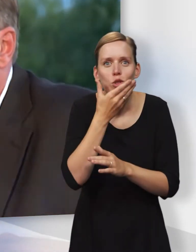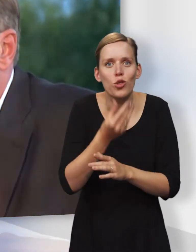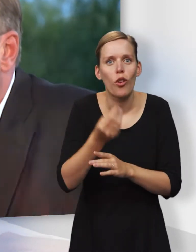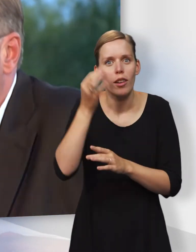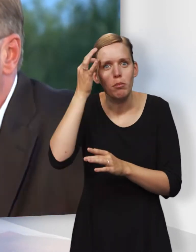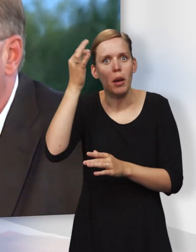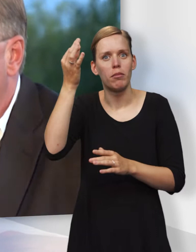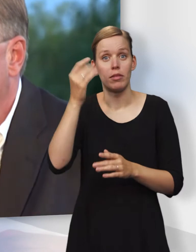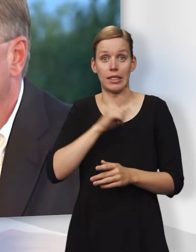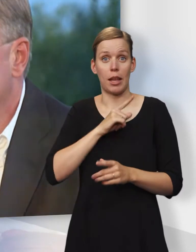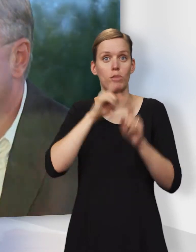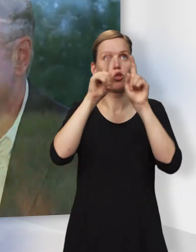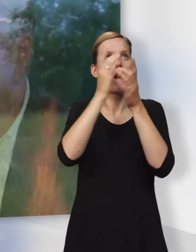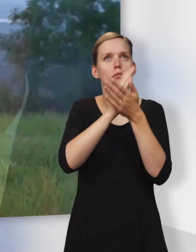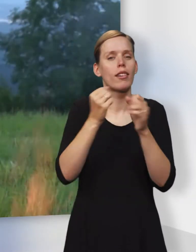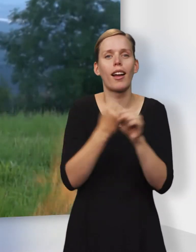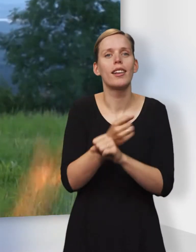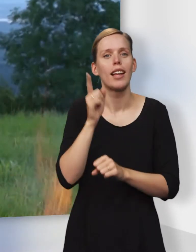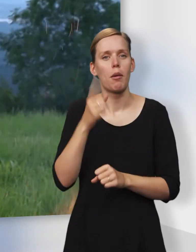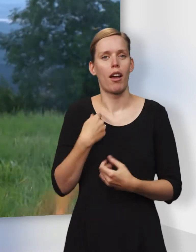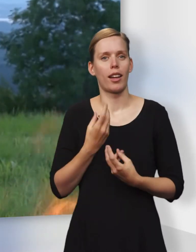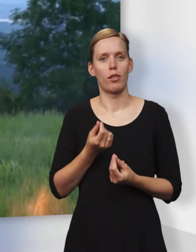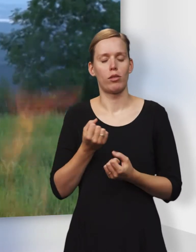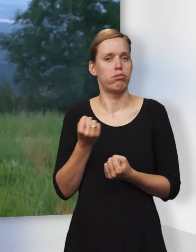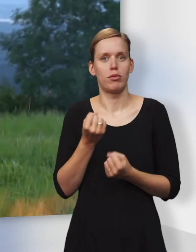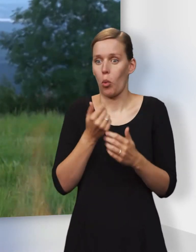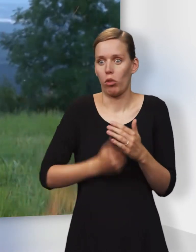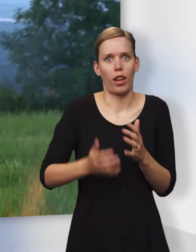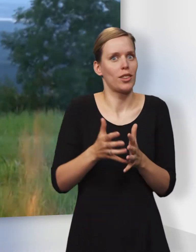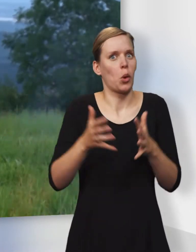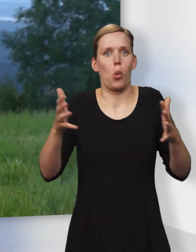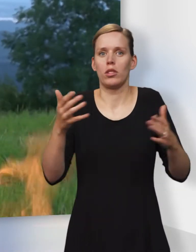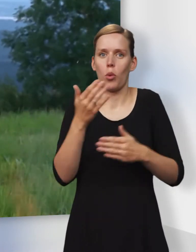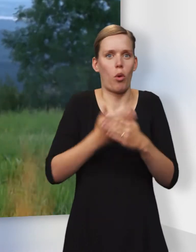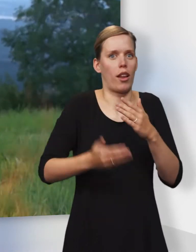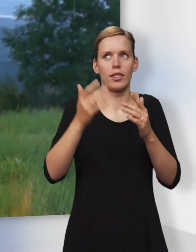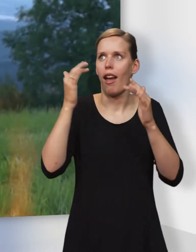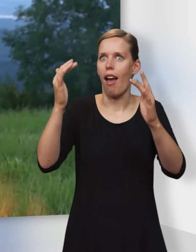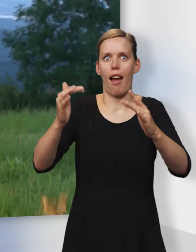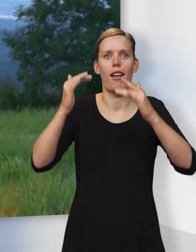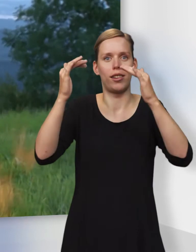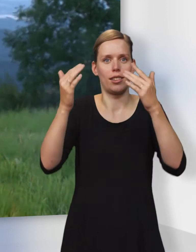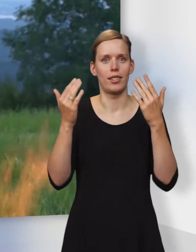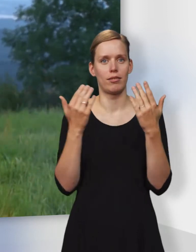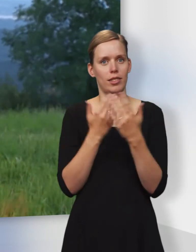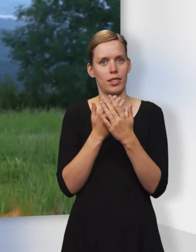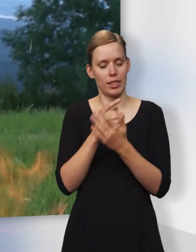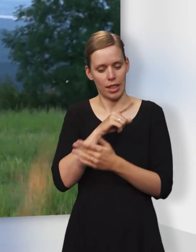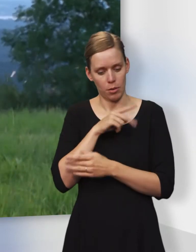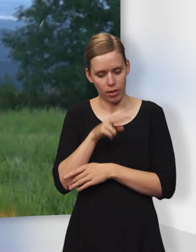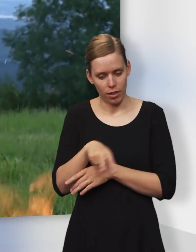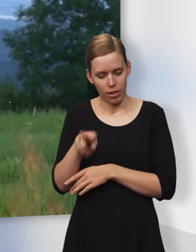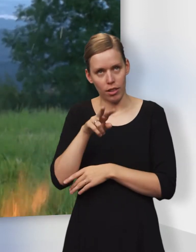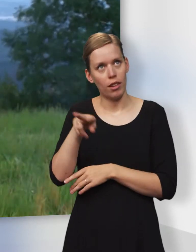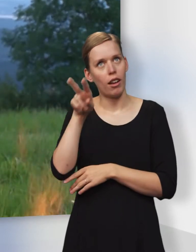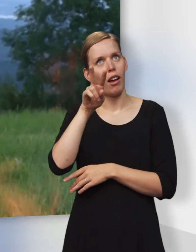Sternendeuter, aber es überkommt einen schon das Gefühl von unendlicher Größe und Herrlichkeit und wird nicht selten mit seinen Gedanken auf den gelenkt,